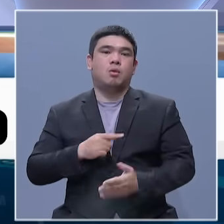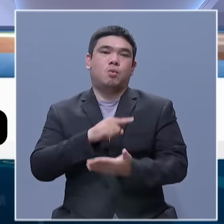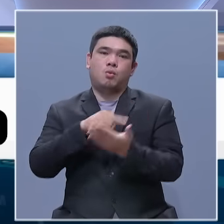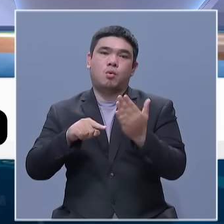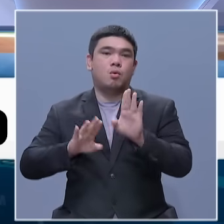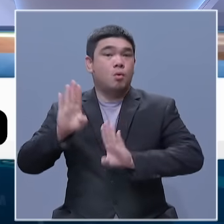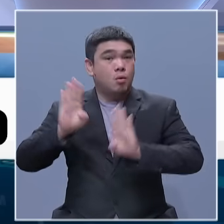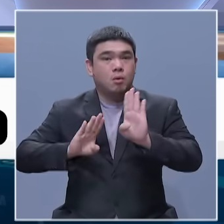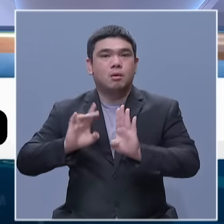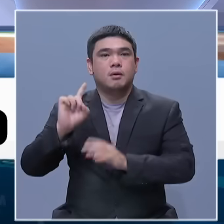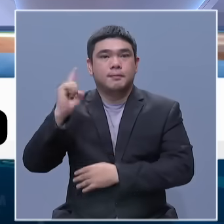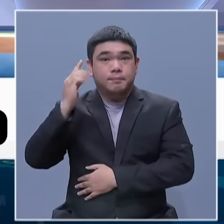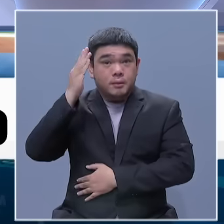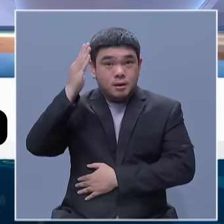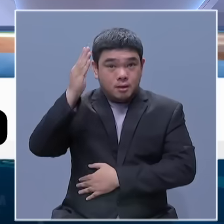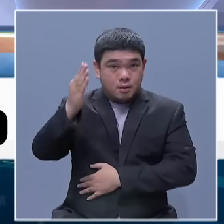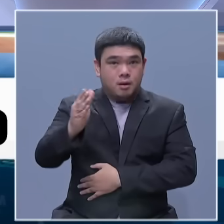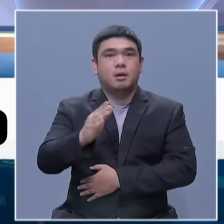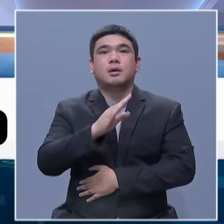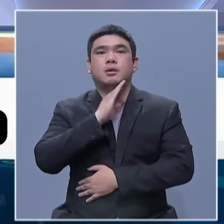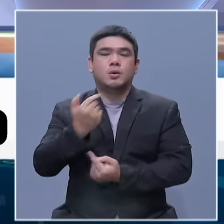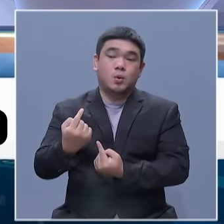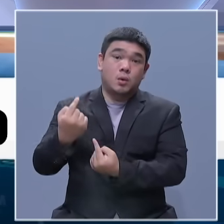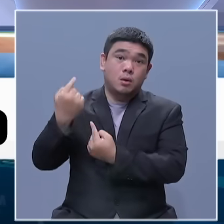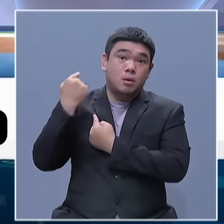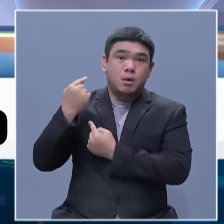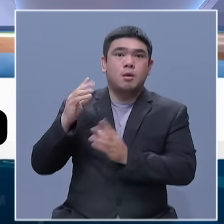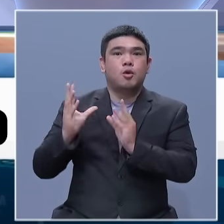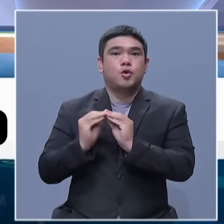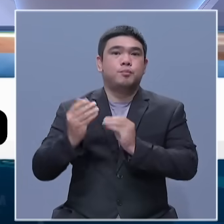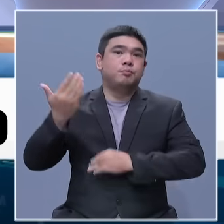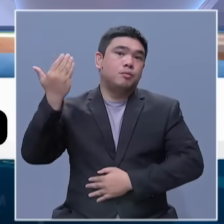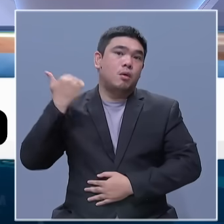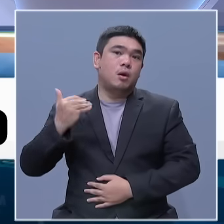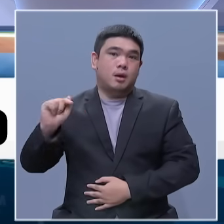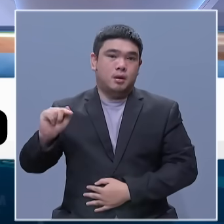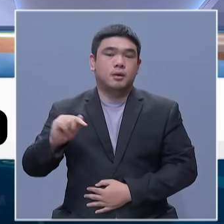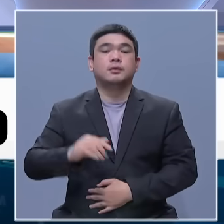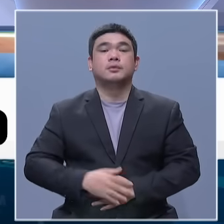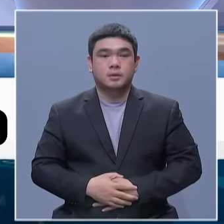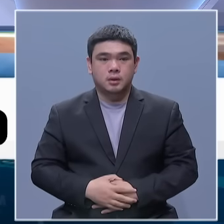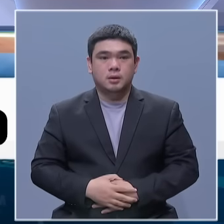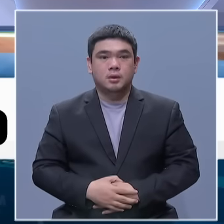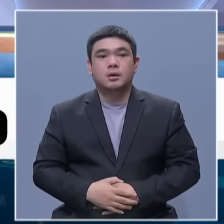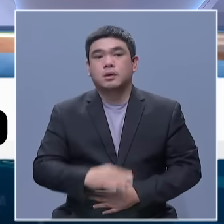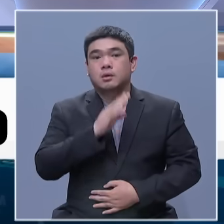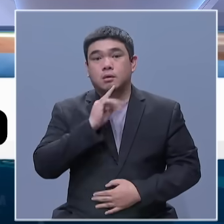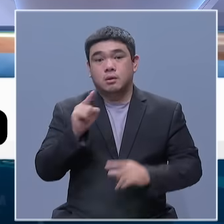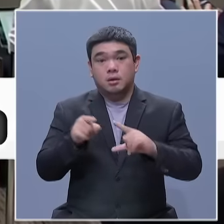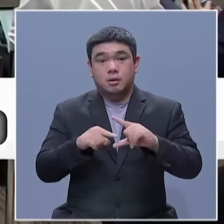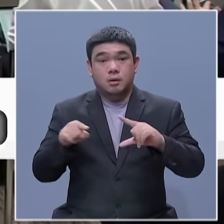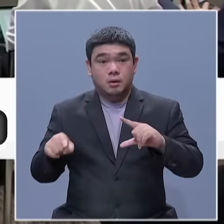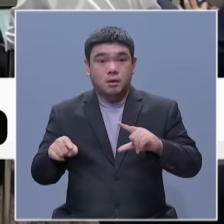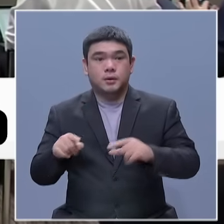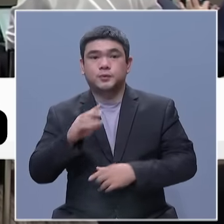เพราะฉะนั้นเดี๋ยวต้องติดตามแต่ว่าผมขอพาย้อนกลับไปในการประชุมเมื่อวานนี้ก่อนท่านผู้ชมครับการประชุมเมื่อวานนี้ของพรรคก้าวไกลก็ต้องบอก